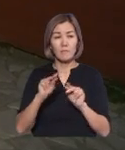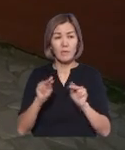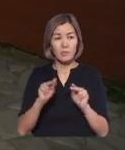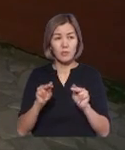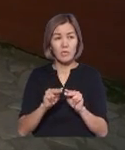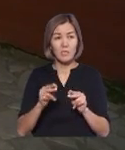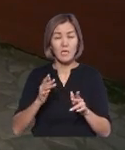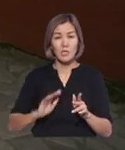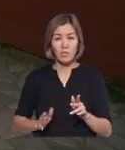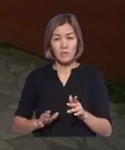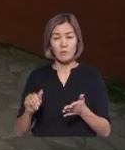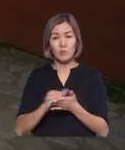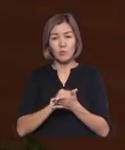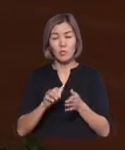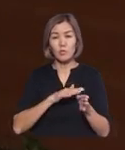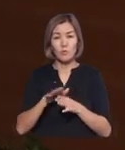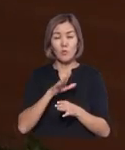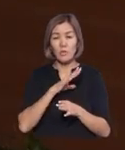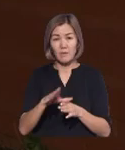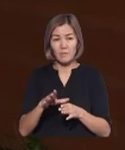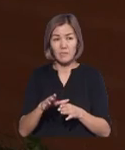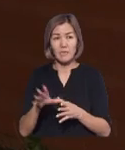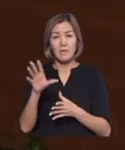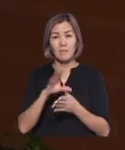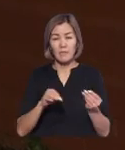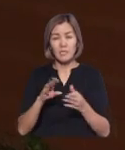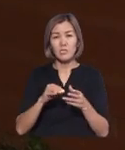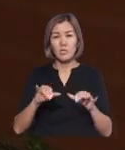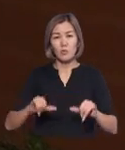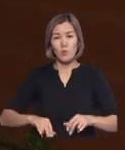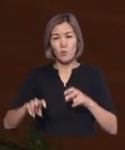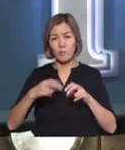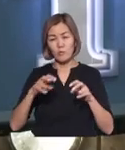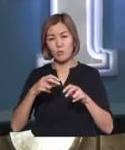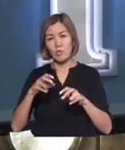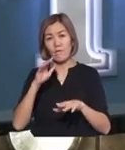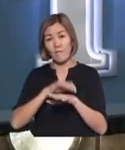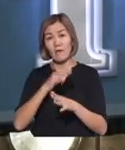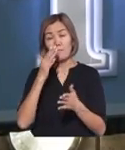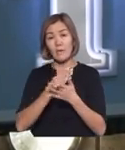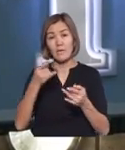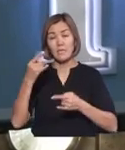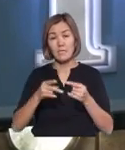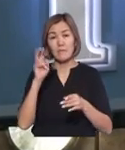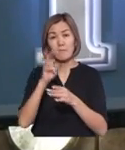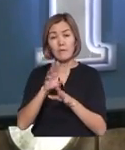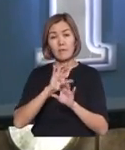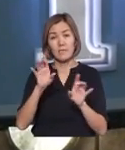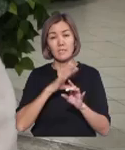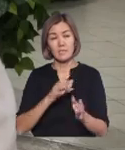жекеменшік балабақшаның құжаттарының толық еместігін, бірнеше мәрте құқық бұзушылық анықталғанын айтып, телеарна ғимаратына келіп